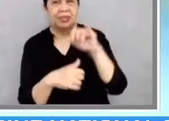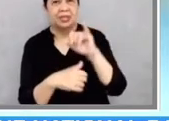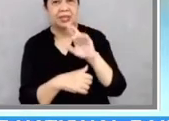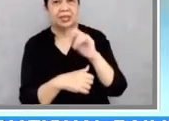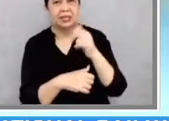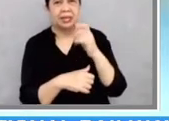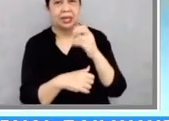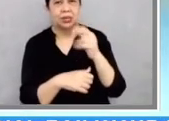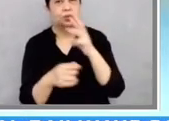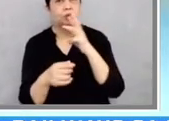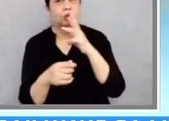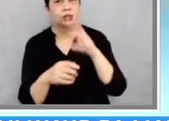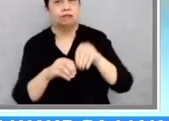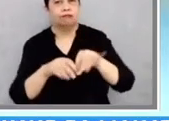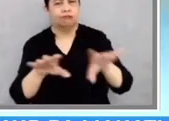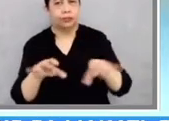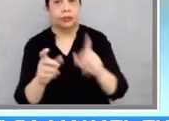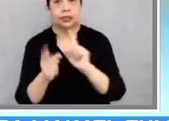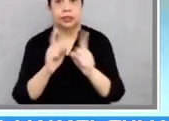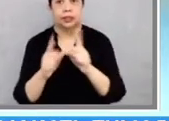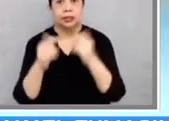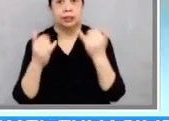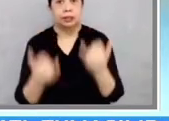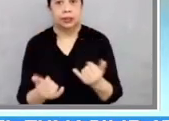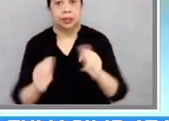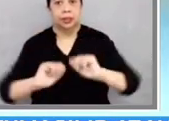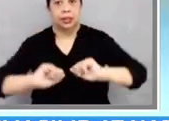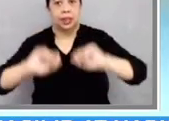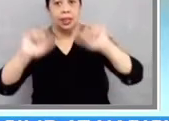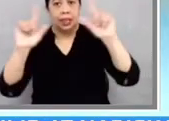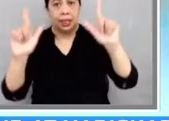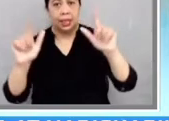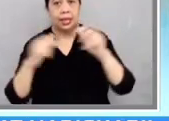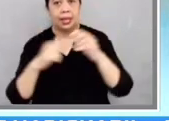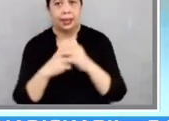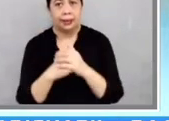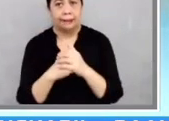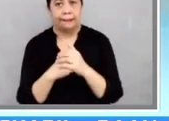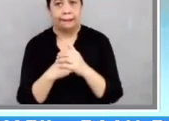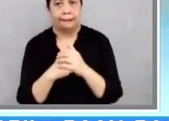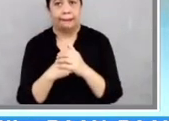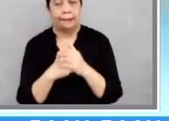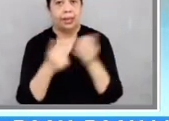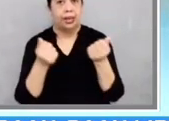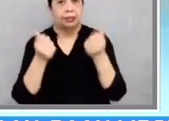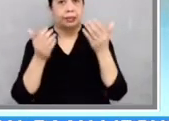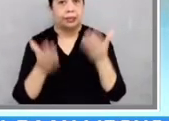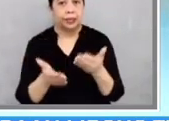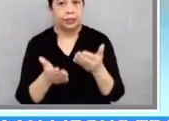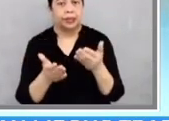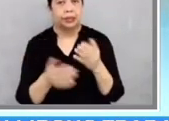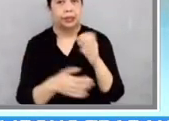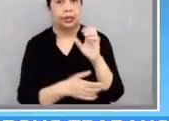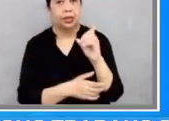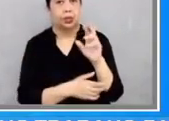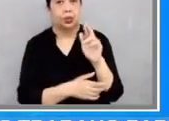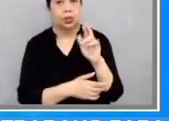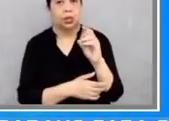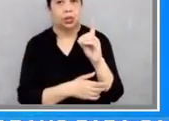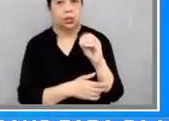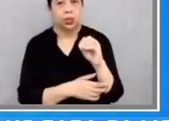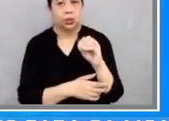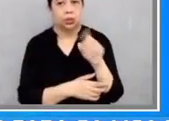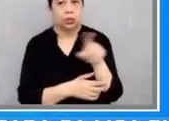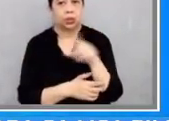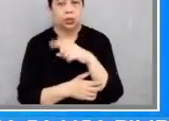kaugnay po niyan ay makakausap po natin ngayon live si National Irrigation Administration Administrator Eduardo Guillen. Magandang umaga po sa